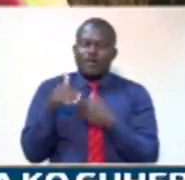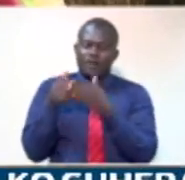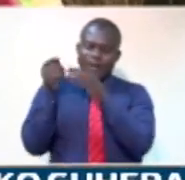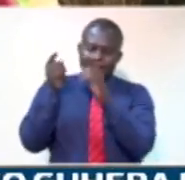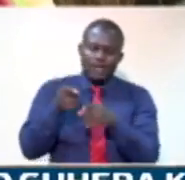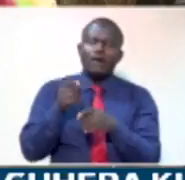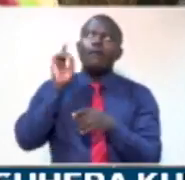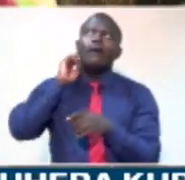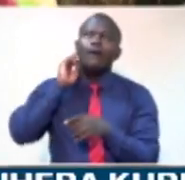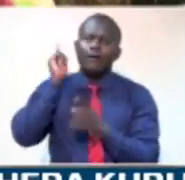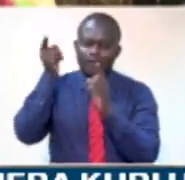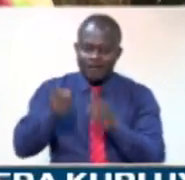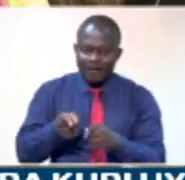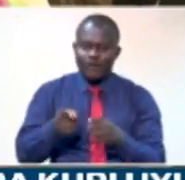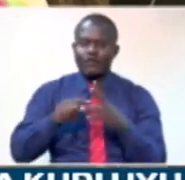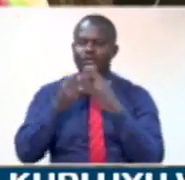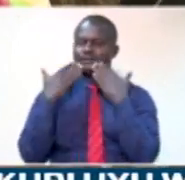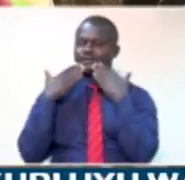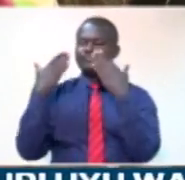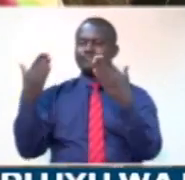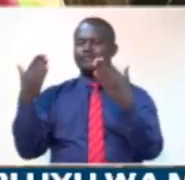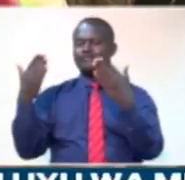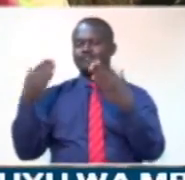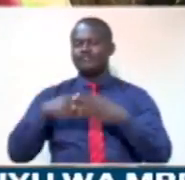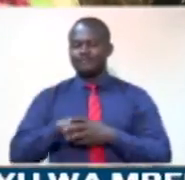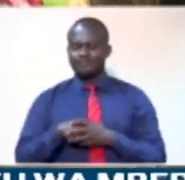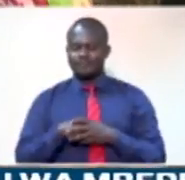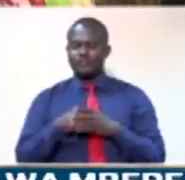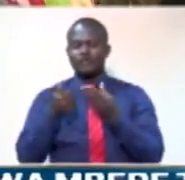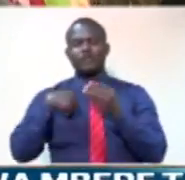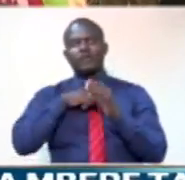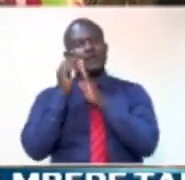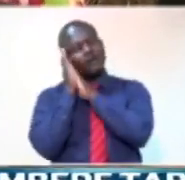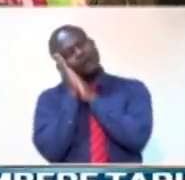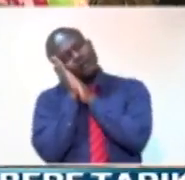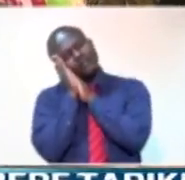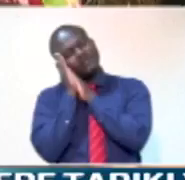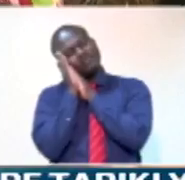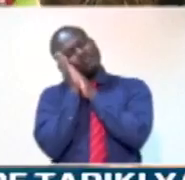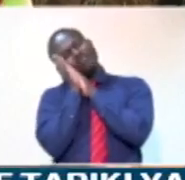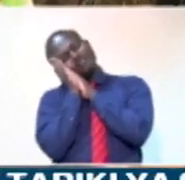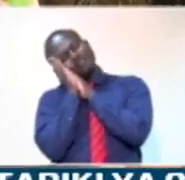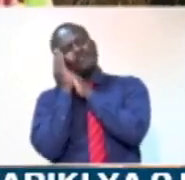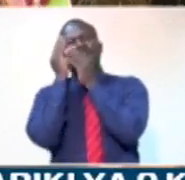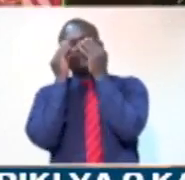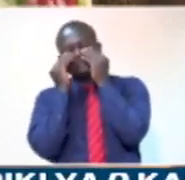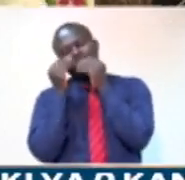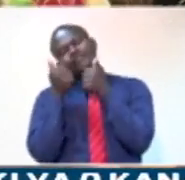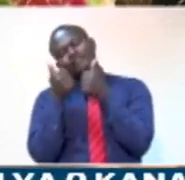ingabo z'u Rwanda, twatangiye gushimira. Tunarara usingizi. Ubu rwose turaryama tugasinzira. Turasinzira pe.